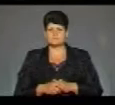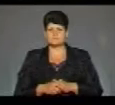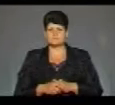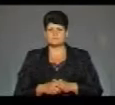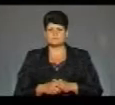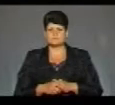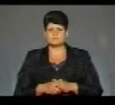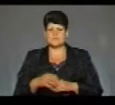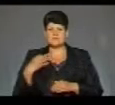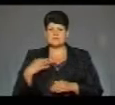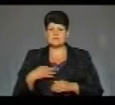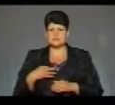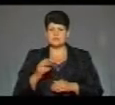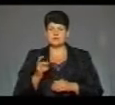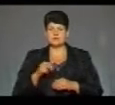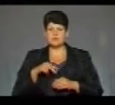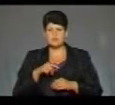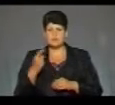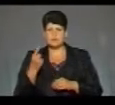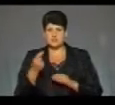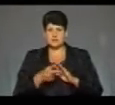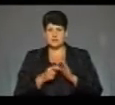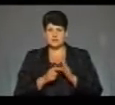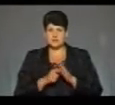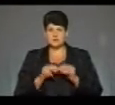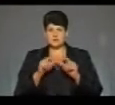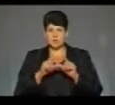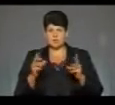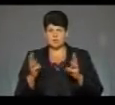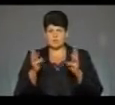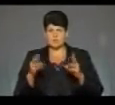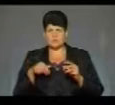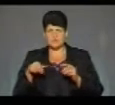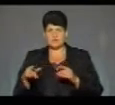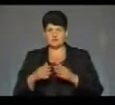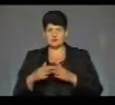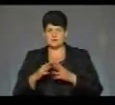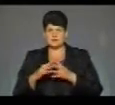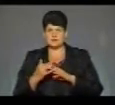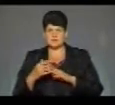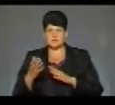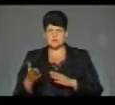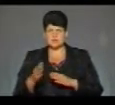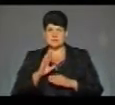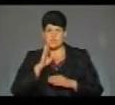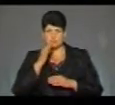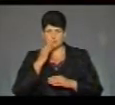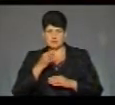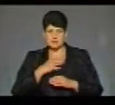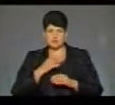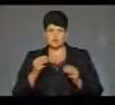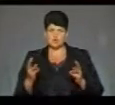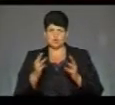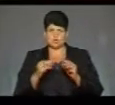Син йде в перший клас. Школа згоріла, тепер він йде в сусіднє село, свікруха. Зранку сказала, що згоріла